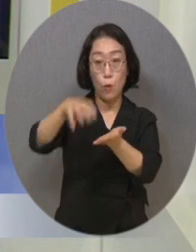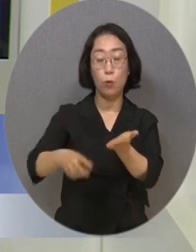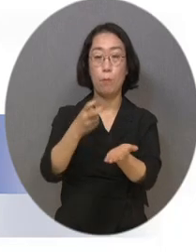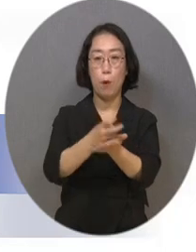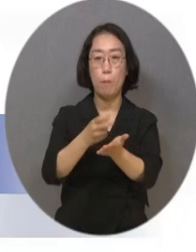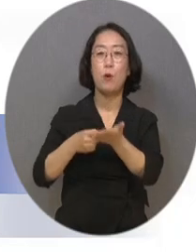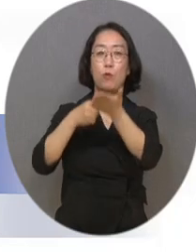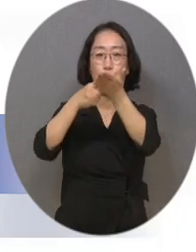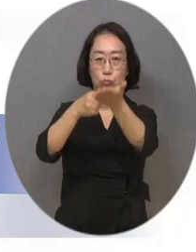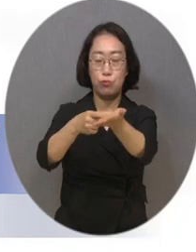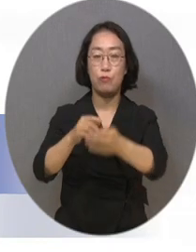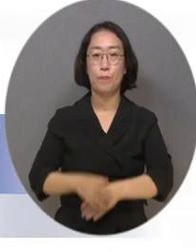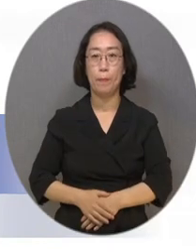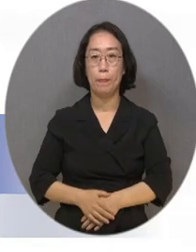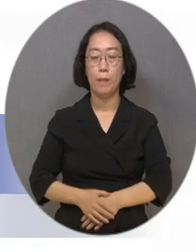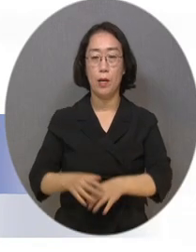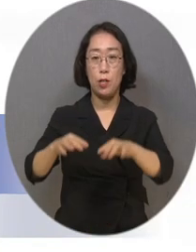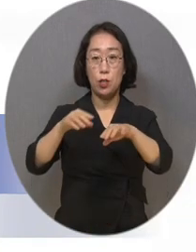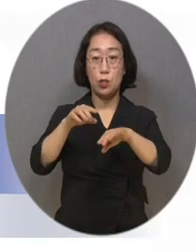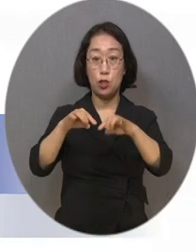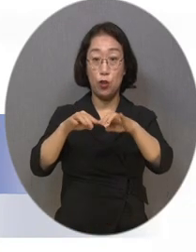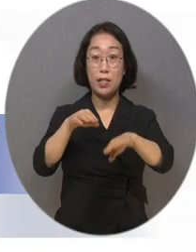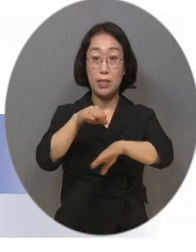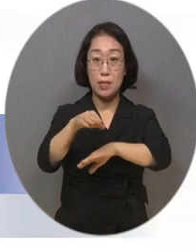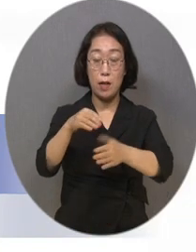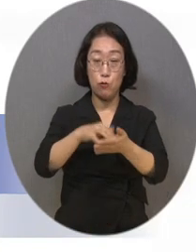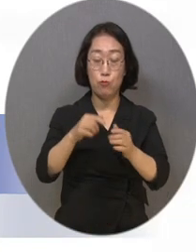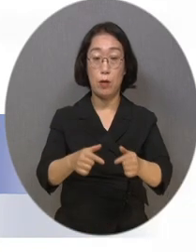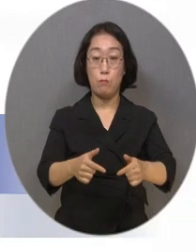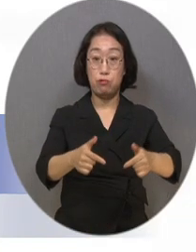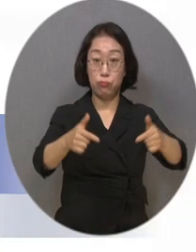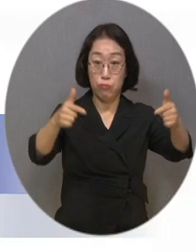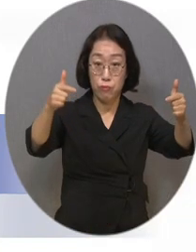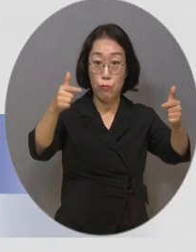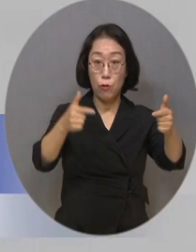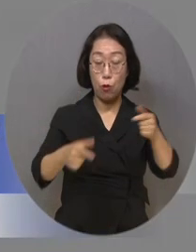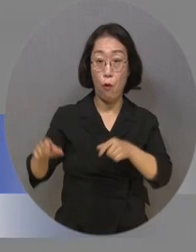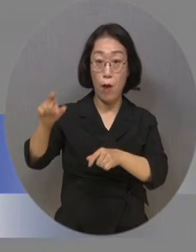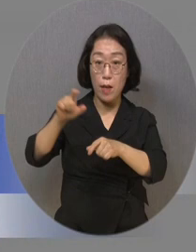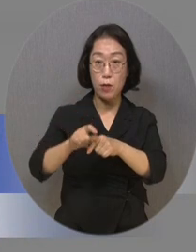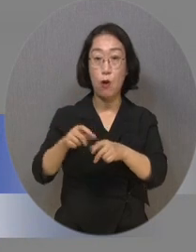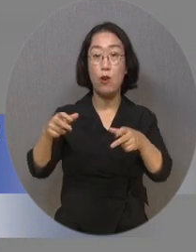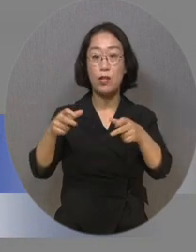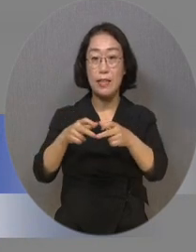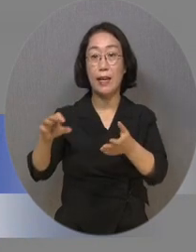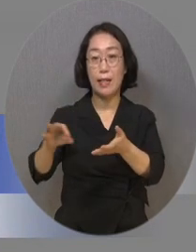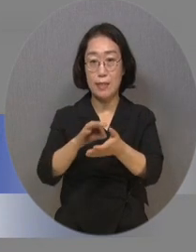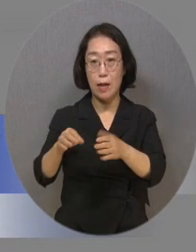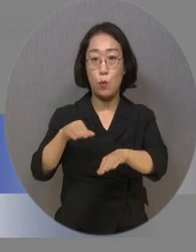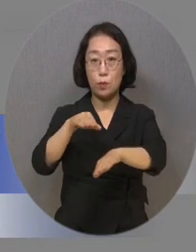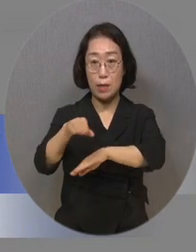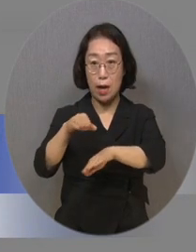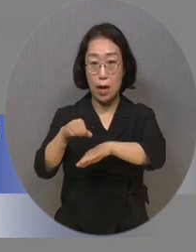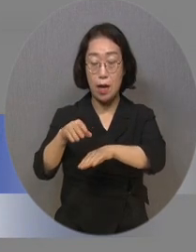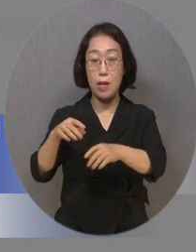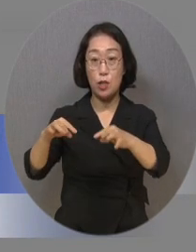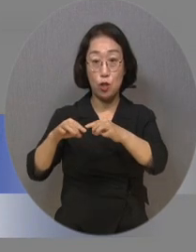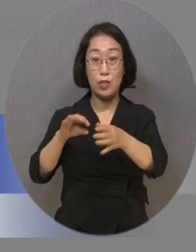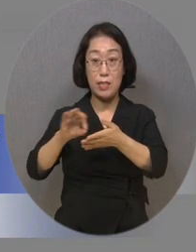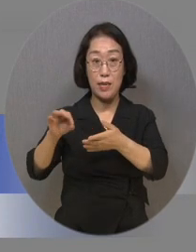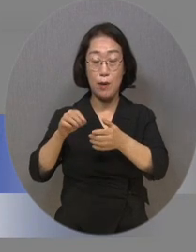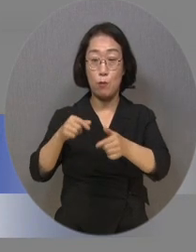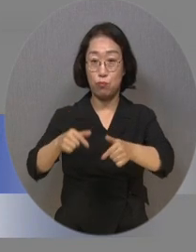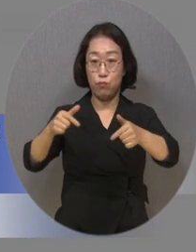법안이 추진됩니다 전기차의 보급률이 급속도로 증가하고 있는 가운데이 장애인이 전기차를 이용하는 경우도